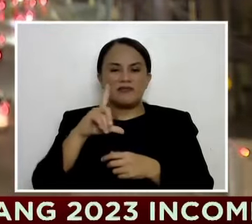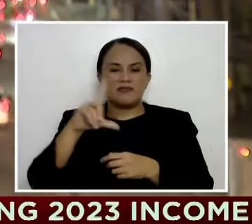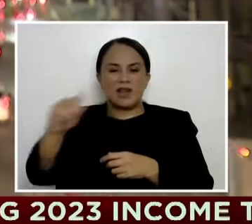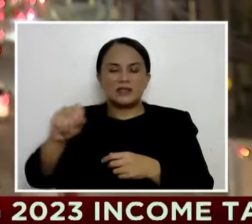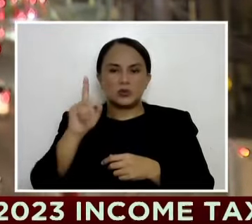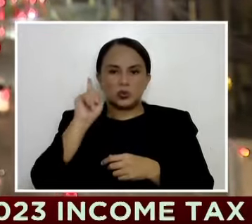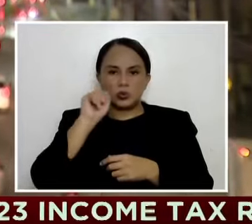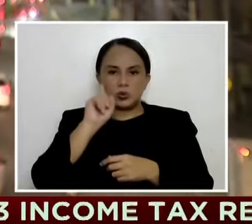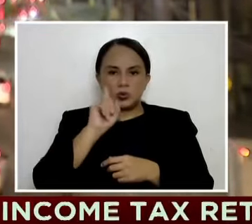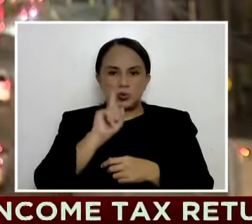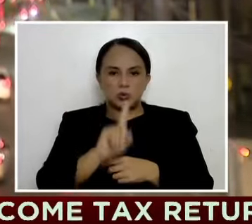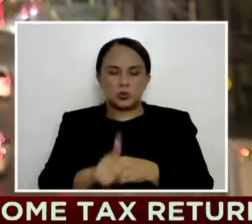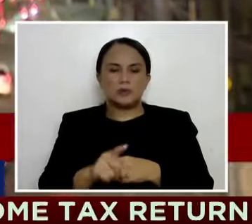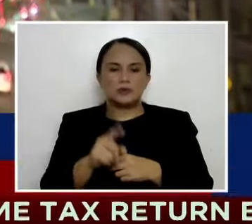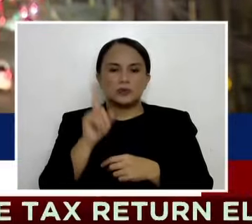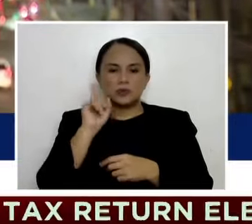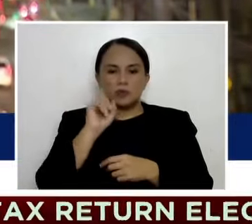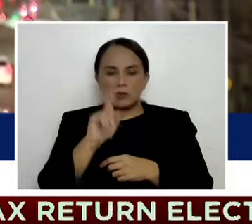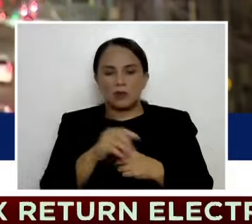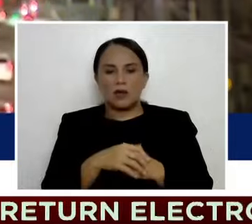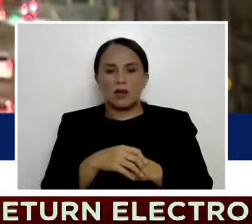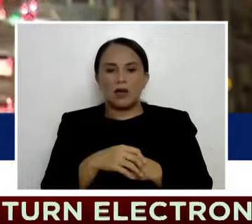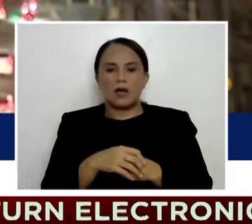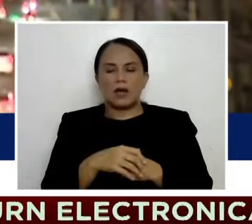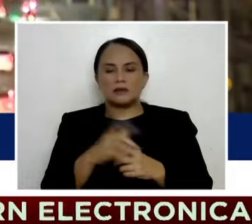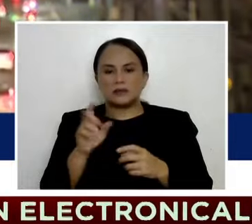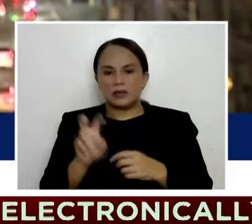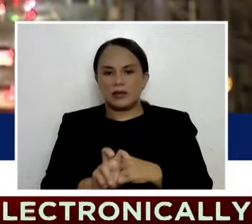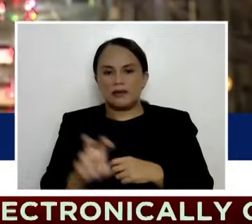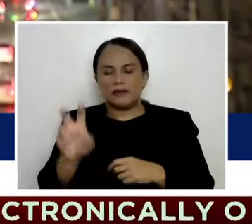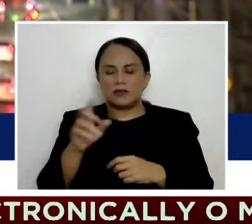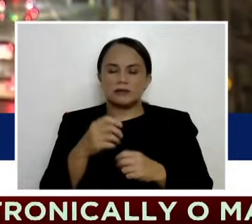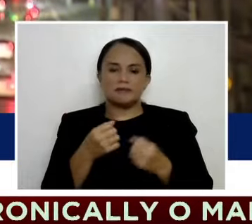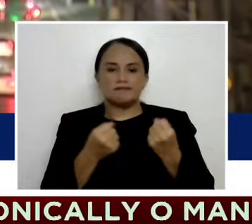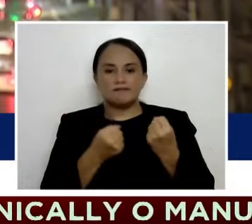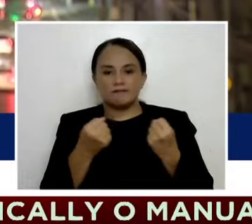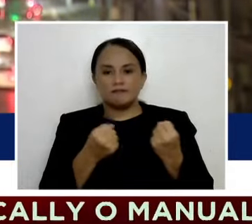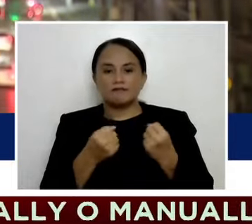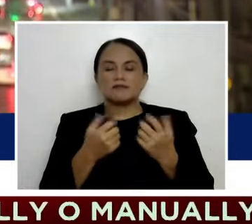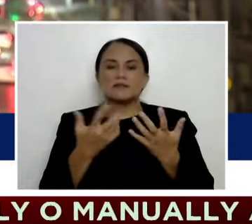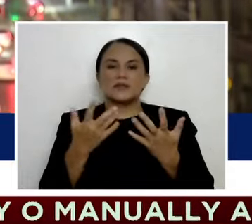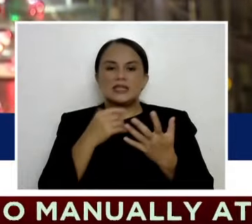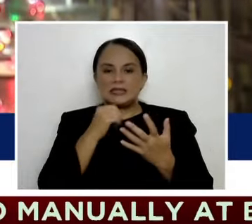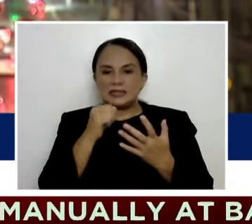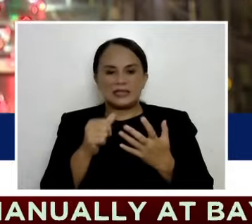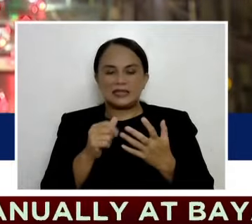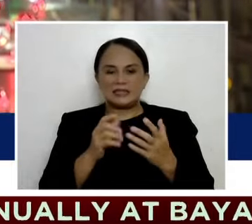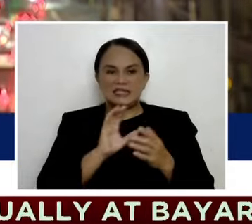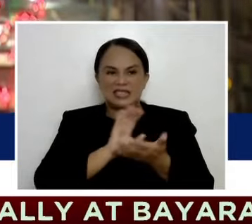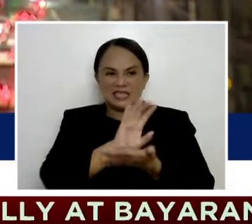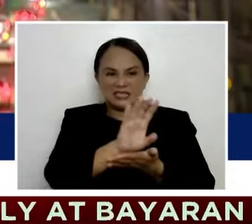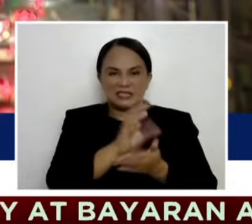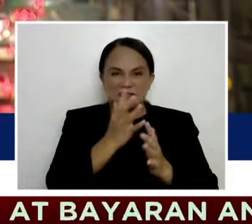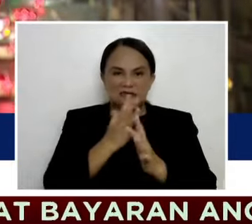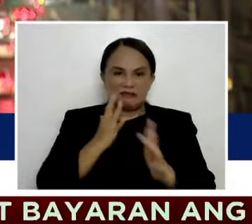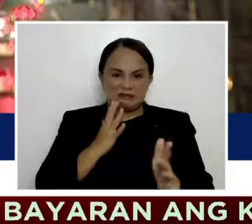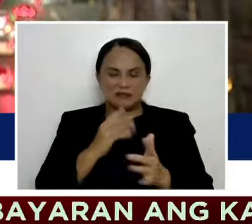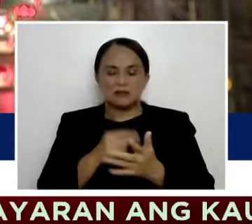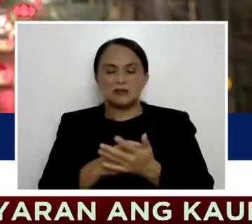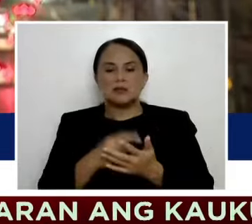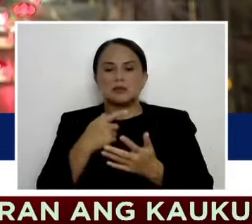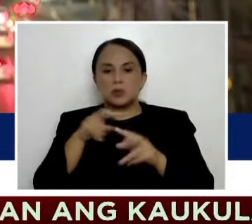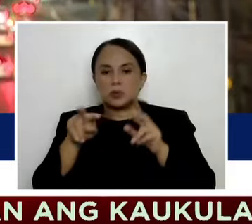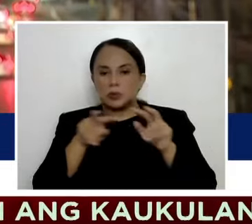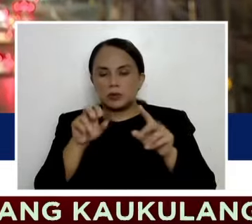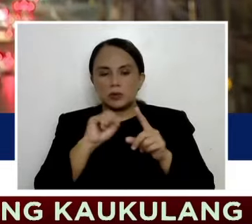ng, mas magiging mabilis ang biyahe ng mga motorista kung doon at hindi sa cash lane. Pwede rin naman nilang i-monitor yung sitwasyon